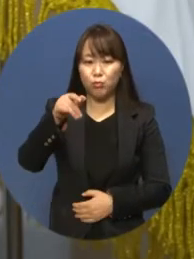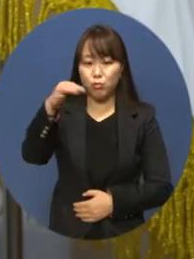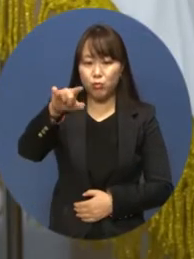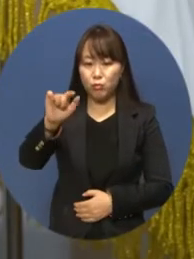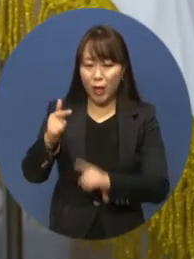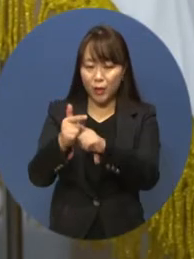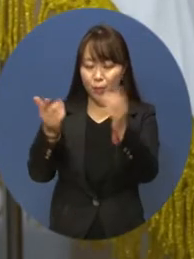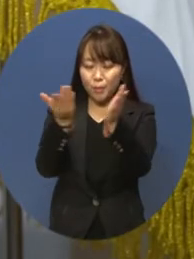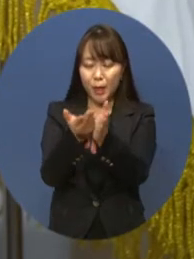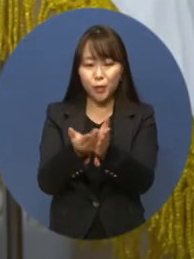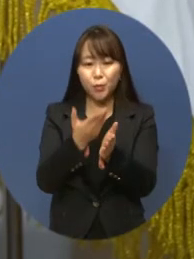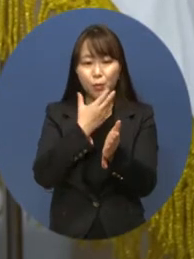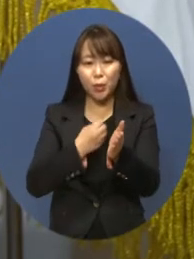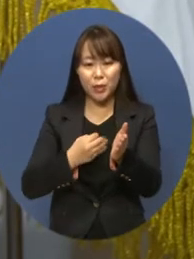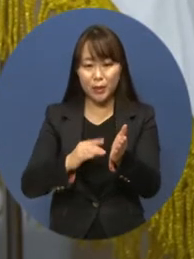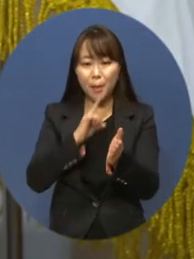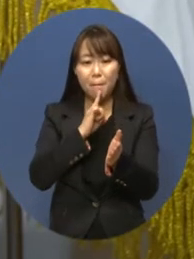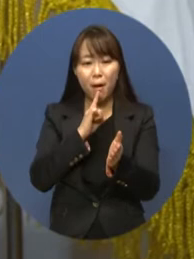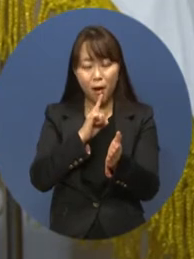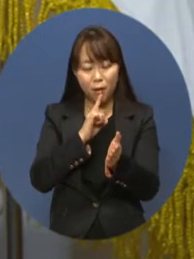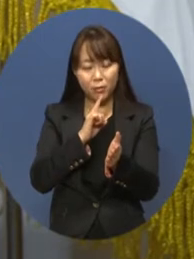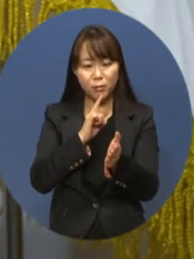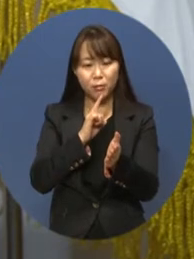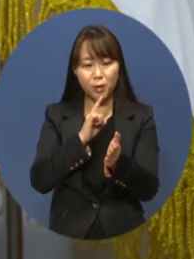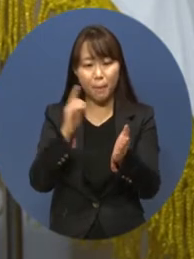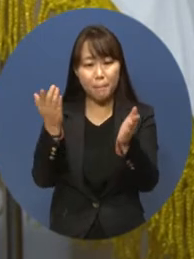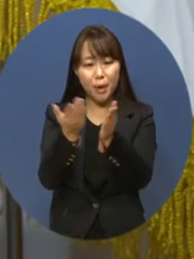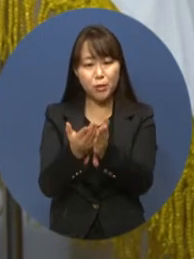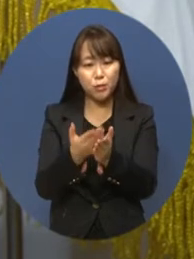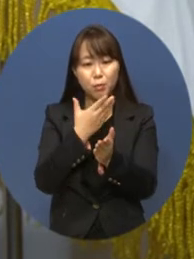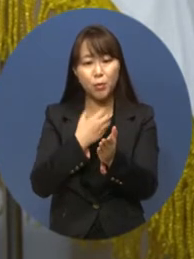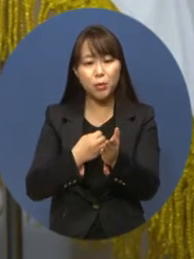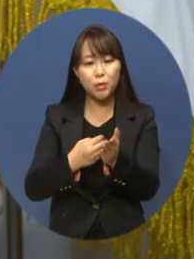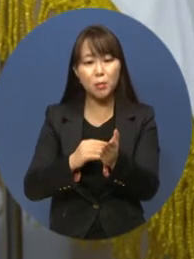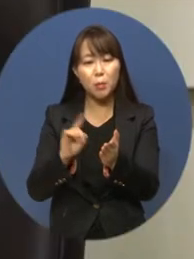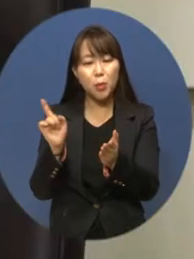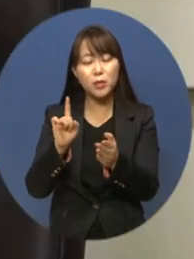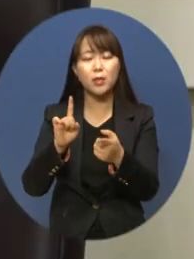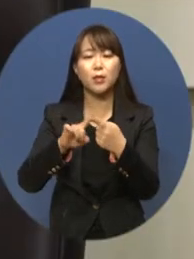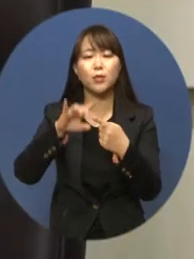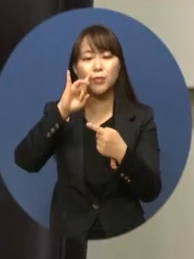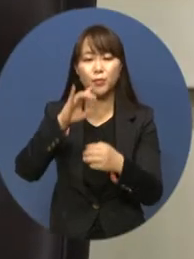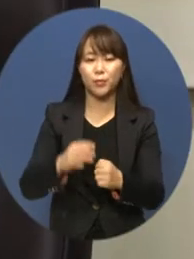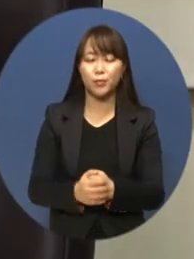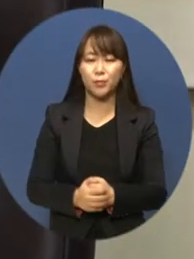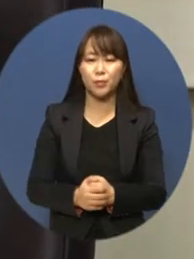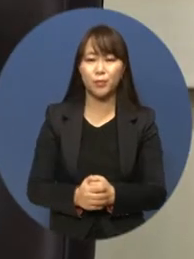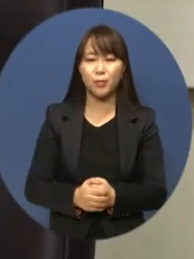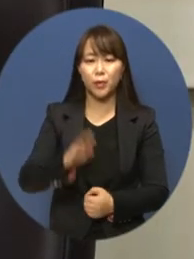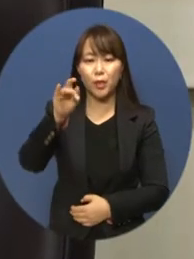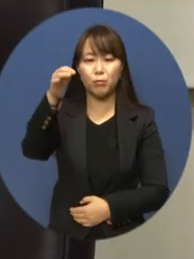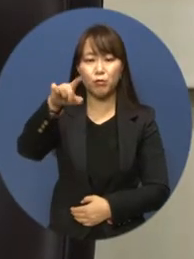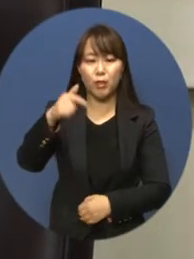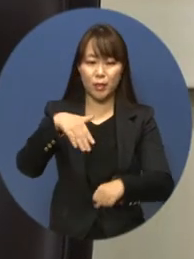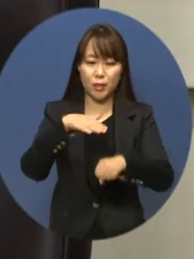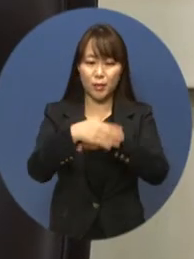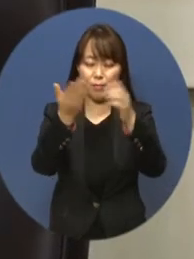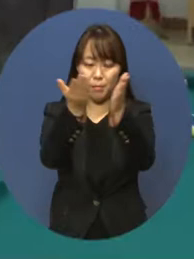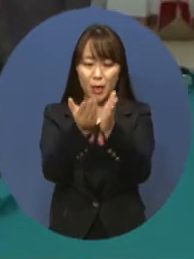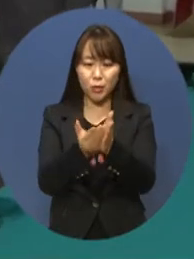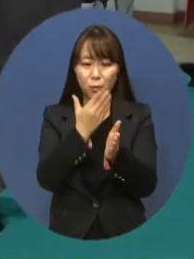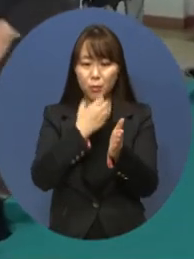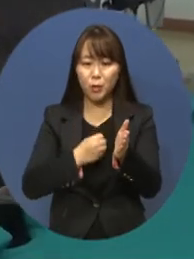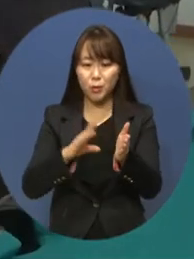맞춤 복지라고 말들을 하던데 예. 부안형 맞춤 복지가 도대체 어떤 건지. 예, 그 부안형 맞춤